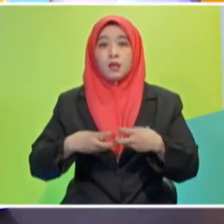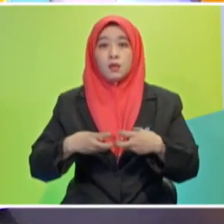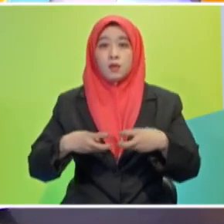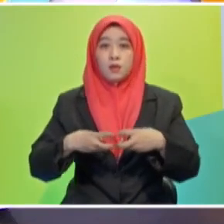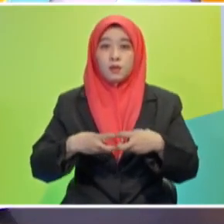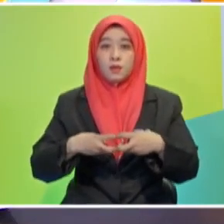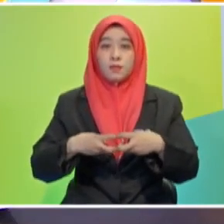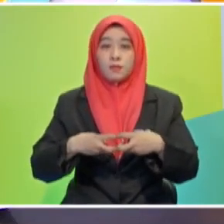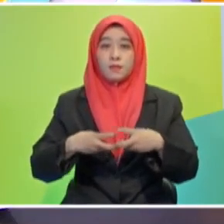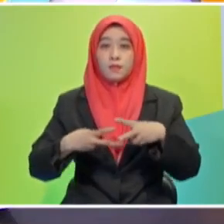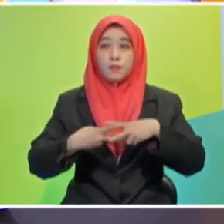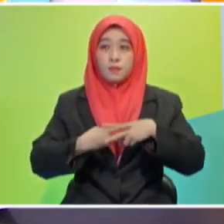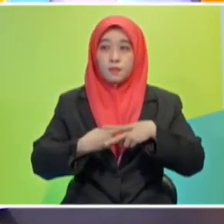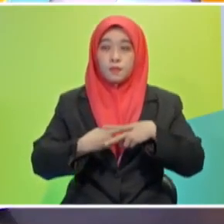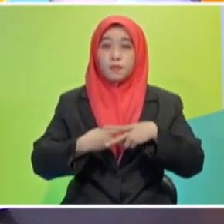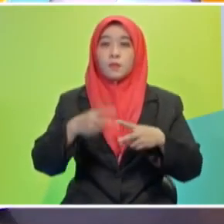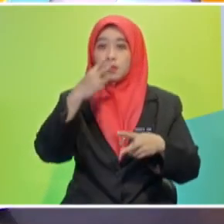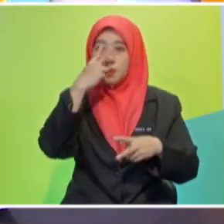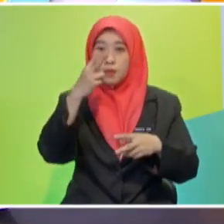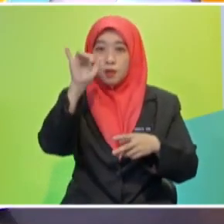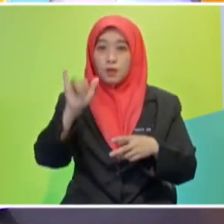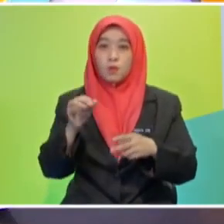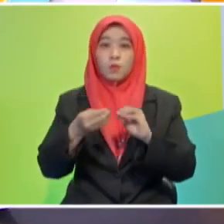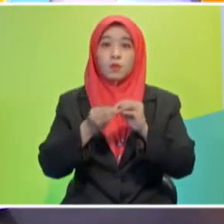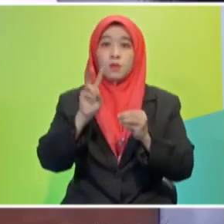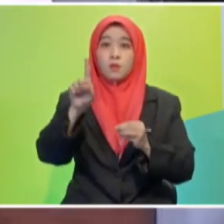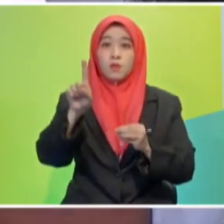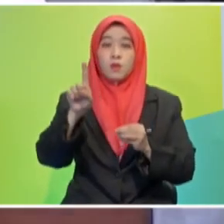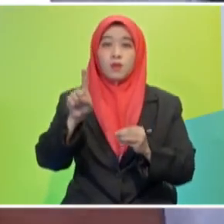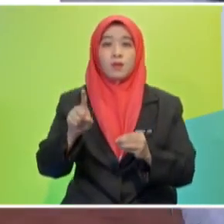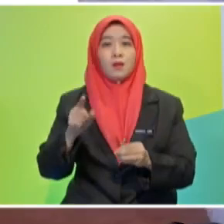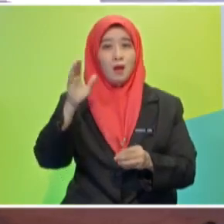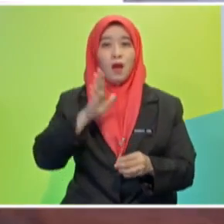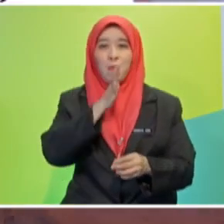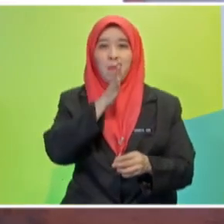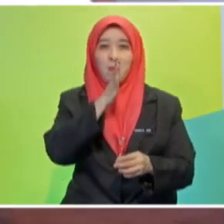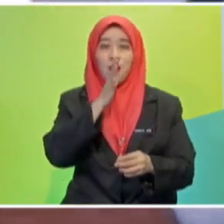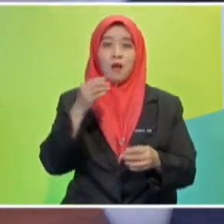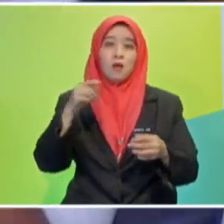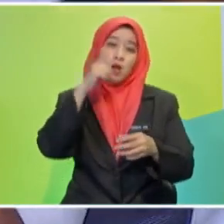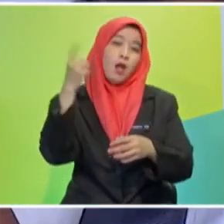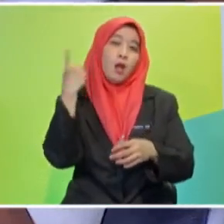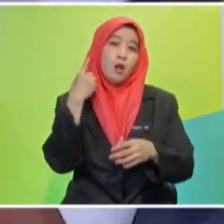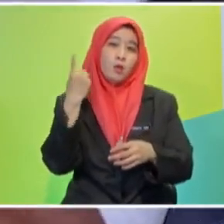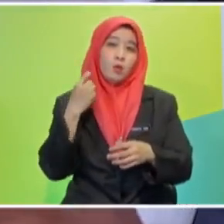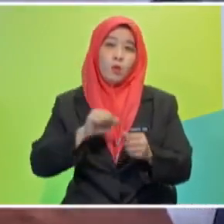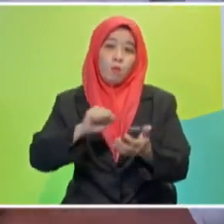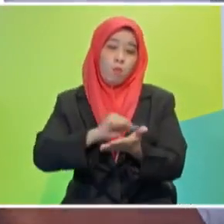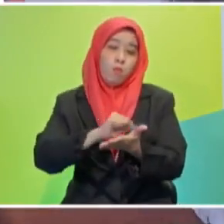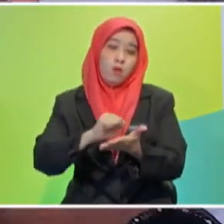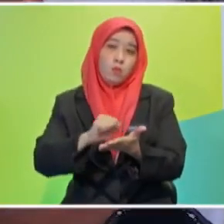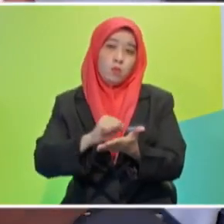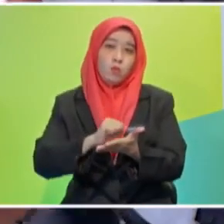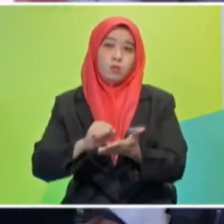Okey. Apa tu, Aiman? Yang pertama ni saya tahu, cikgu. Ini mak saya selalu basuh baju dekat situ. Iaitu mesin